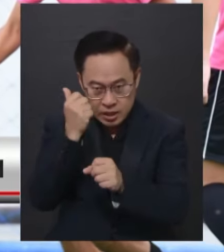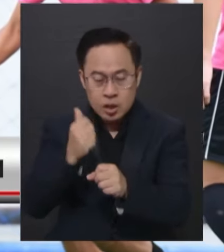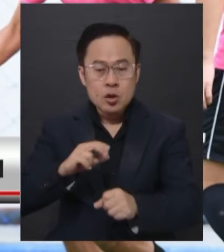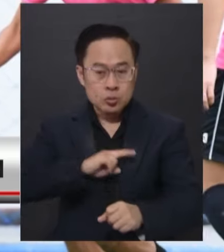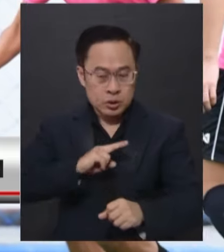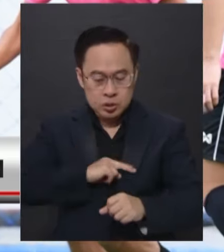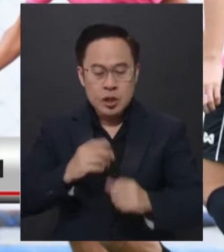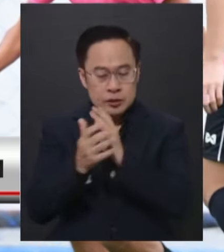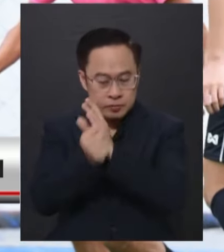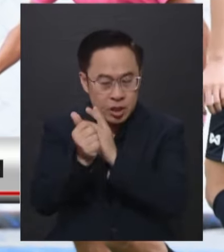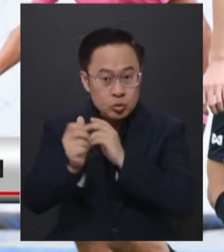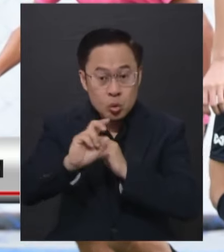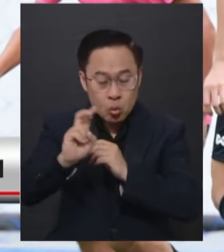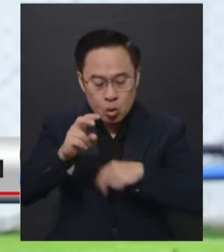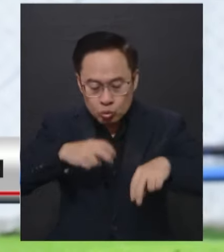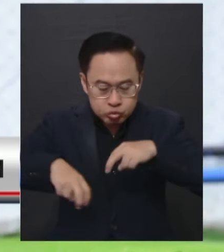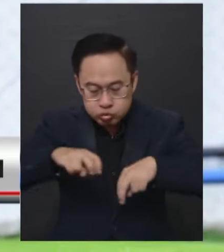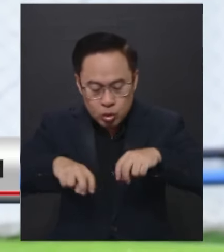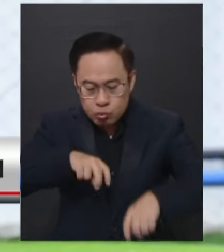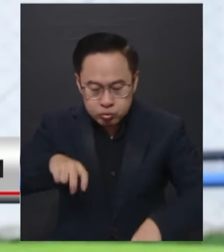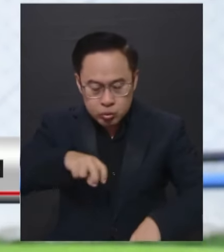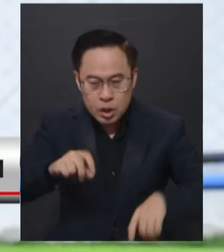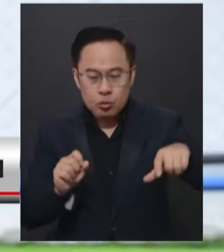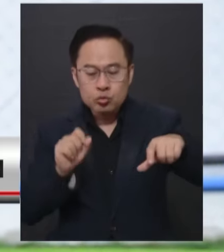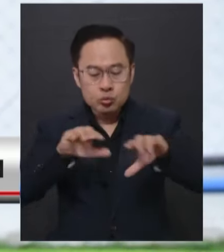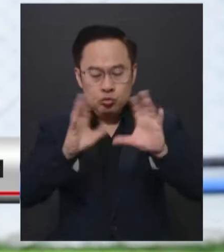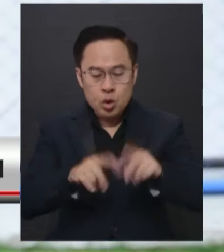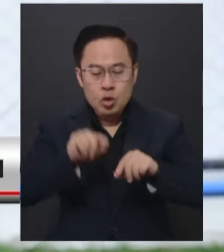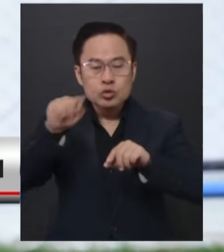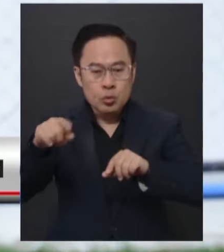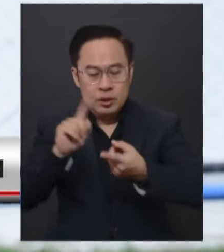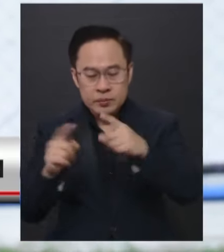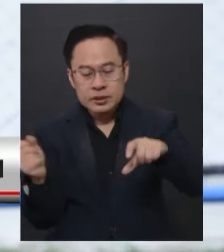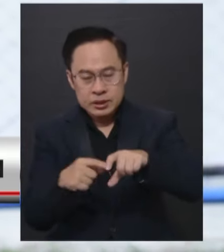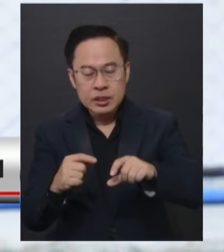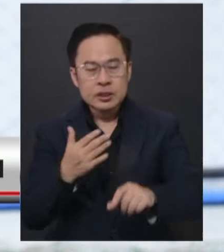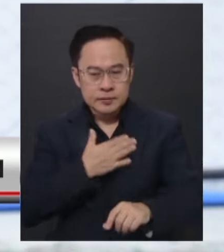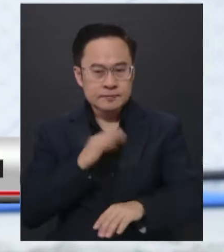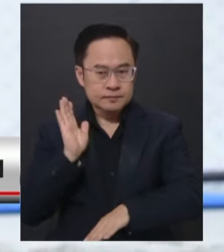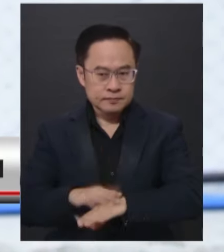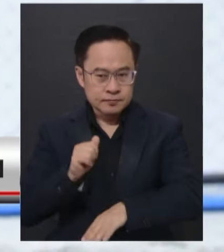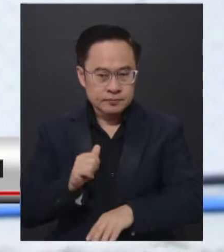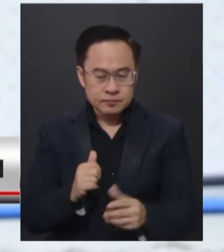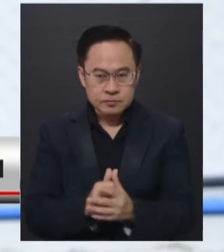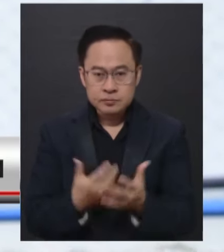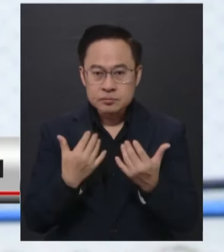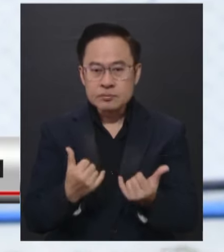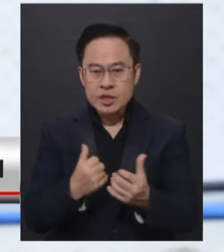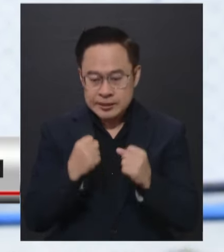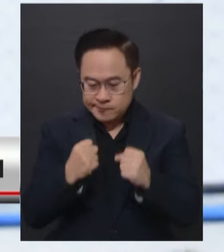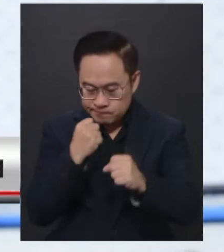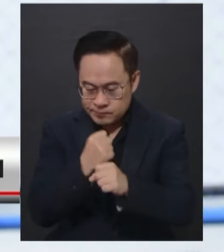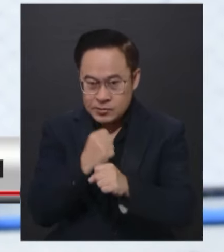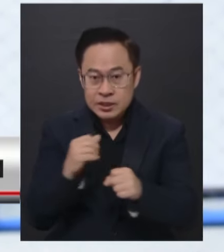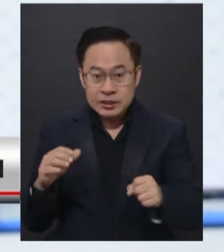ร่วมทีมด้วยคิดว่าน่าจะช่วยกันทำผลงานให้ดีในศึกที่จะมาถึงนี้แล้วก็รวมถึงทัวร์นาเมนต์ใหญ่อย่างชิงแชมป์เอเชียในกลางเดือนหน้าด้วยนะ